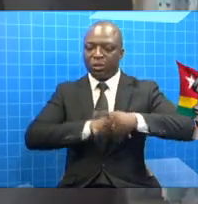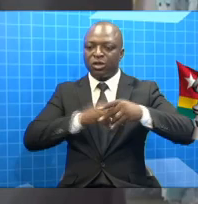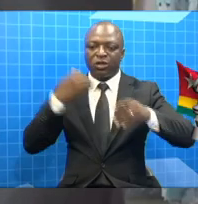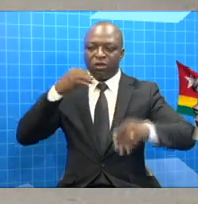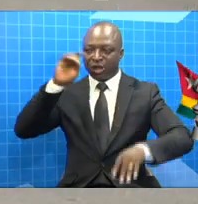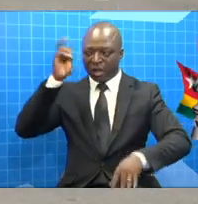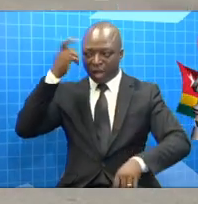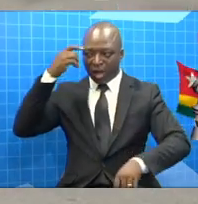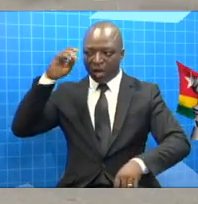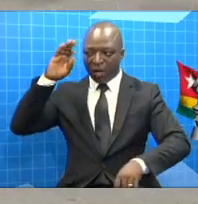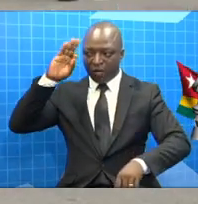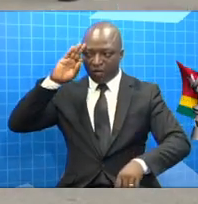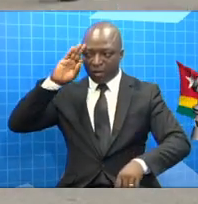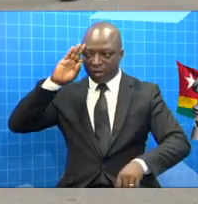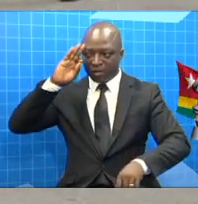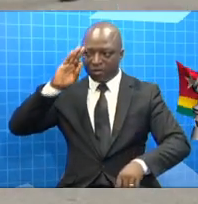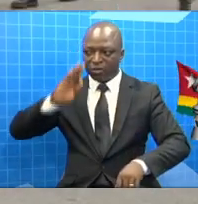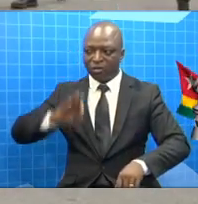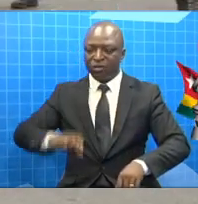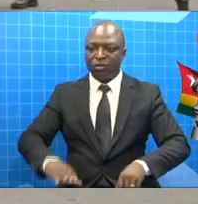l'État.